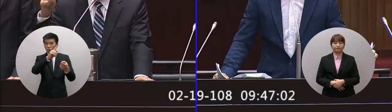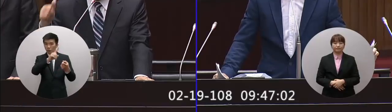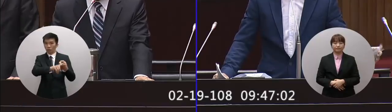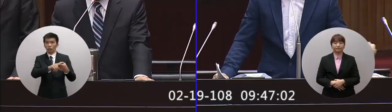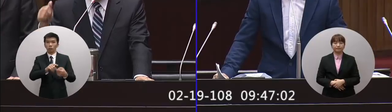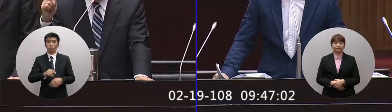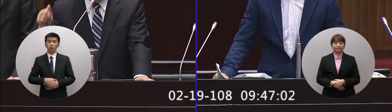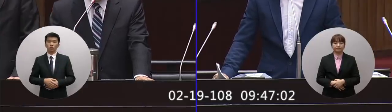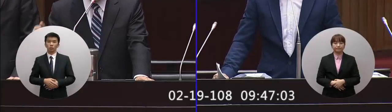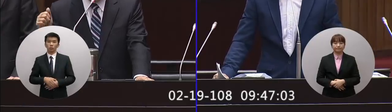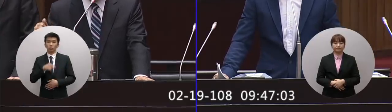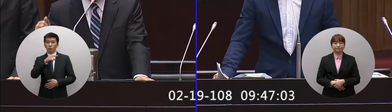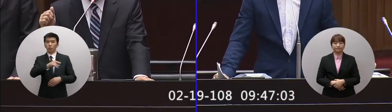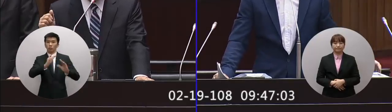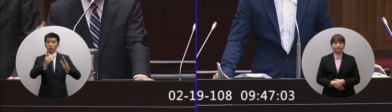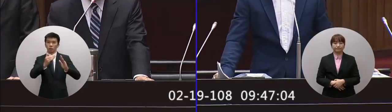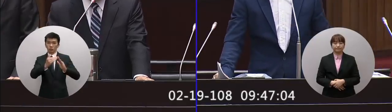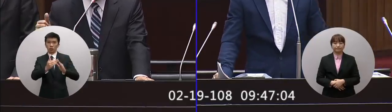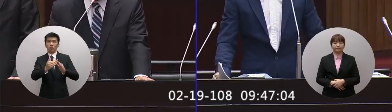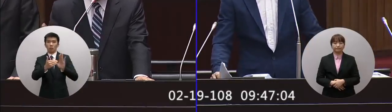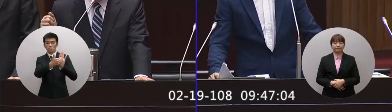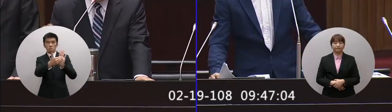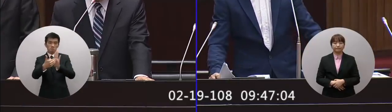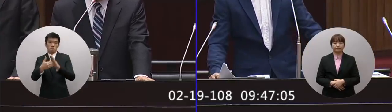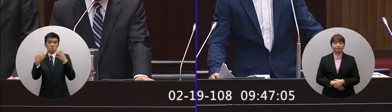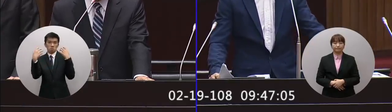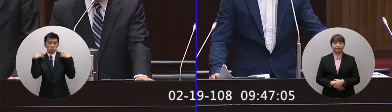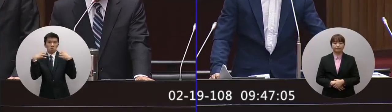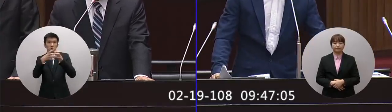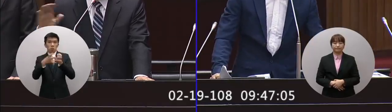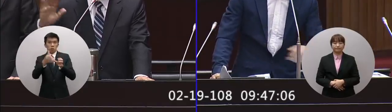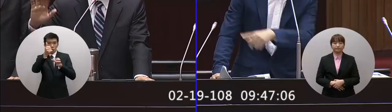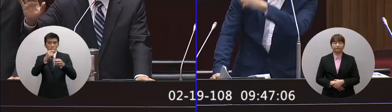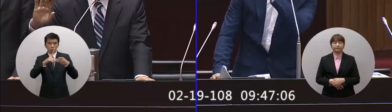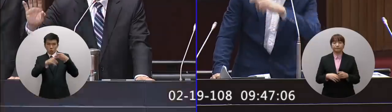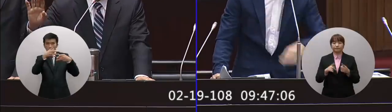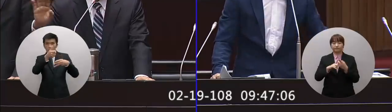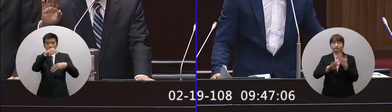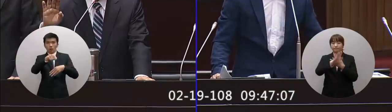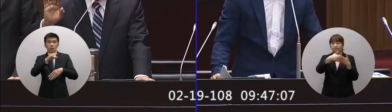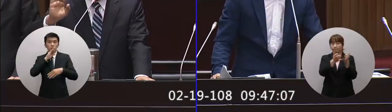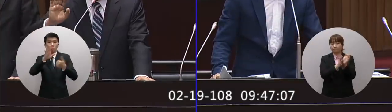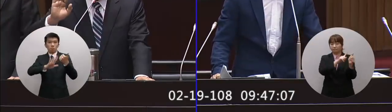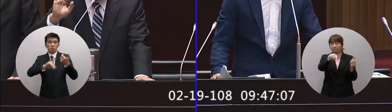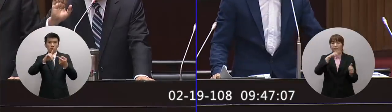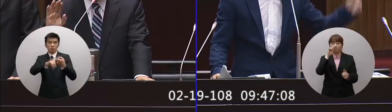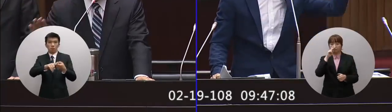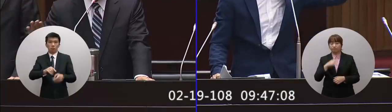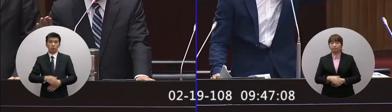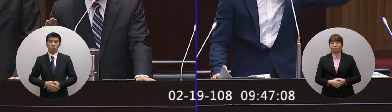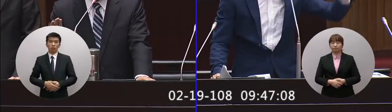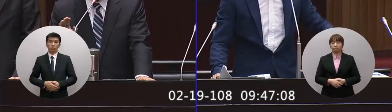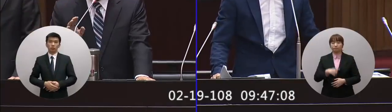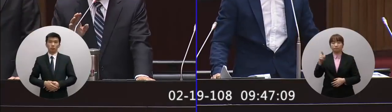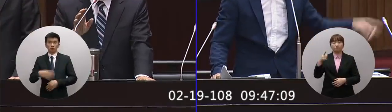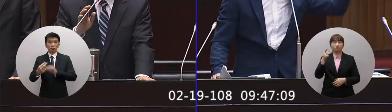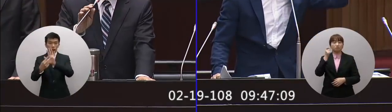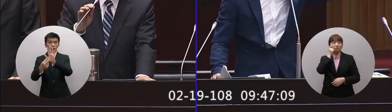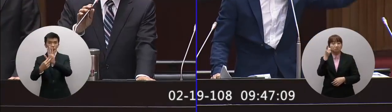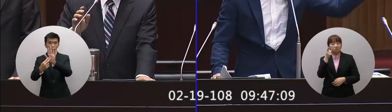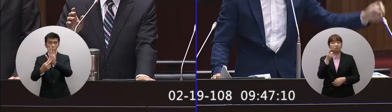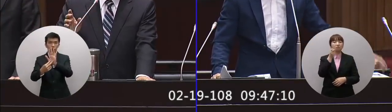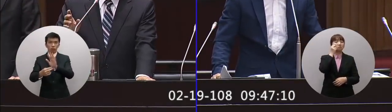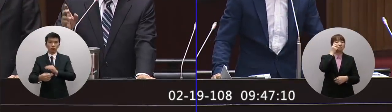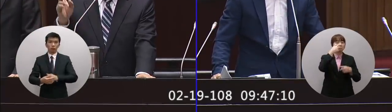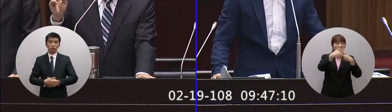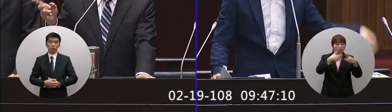一个国家防卫的部长负责的主政部长， 所以其他部长都错了。 不，他不去 一个月的， 不， 那些